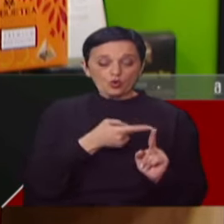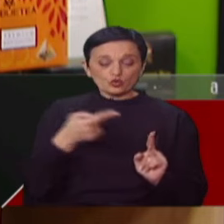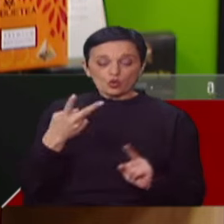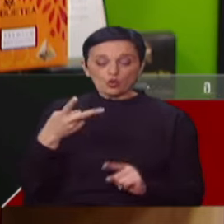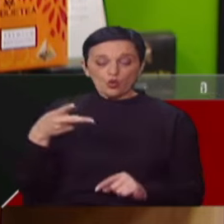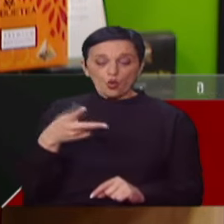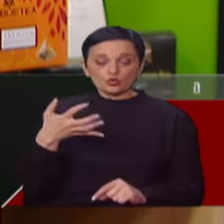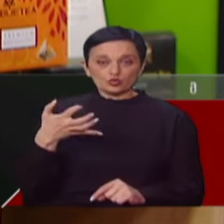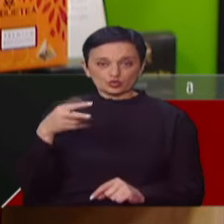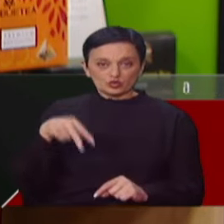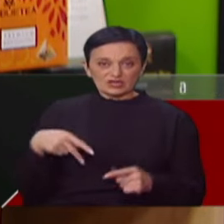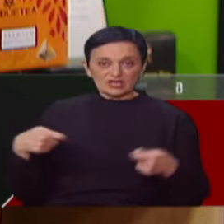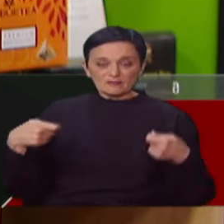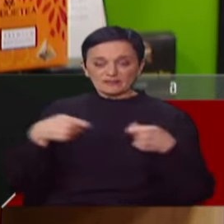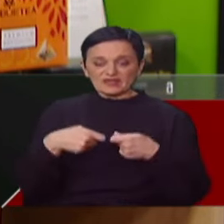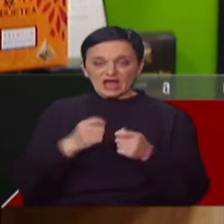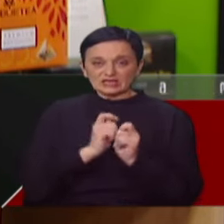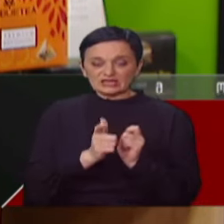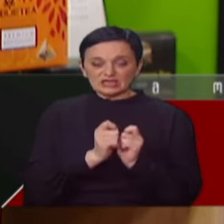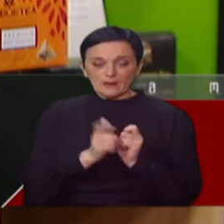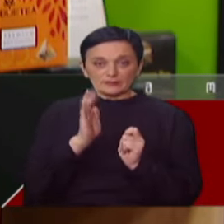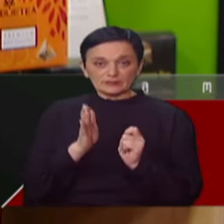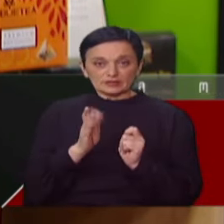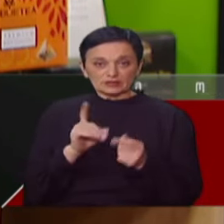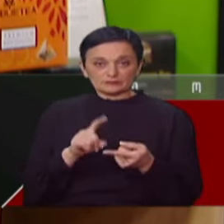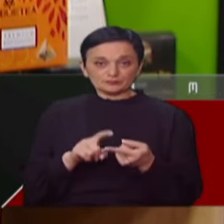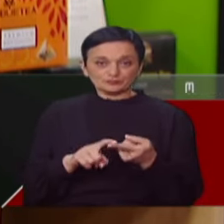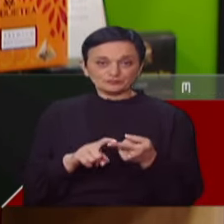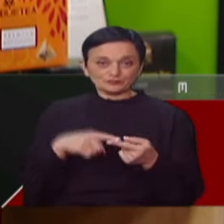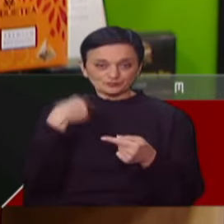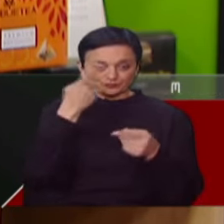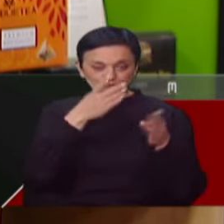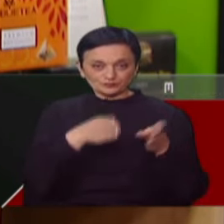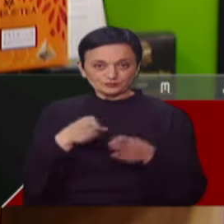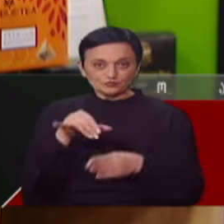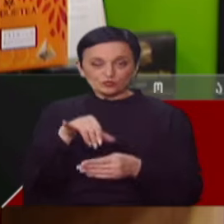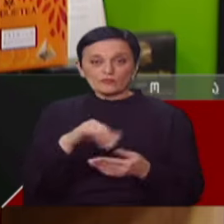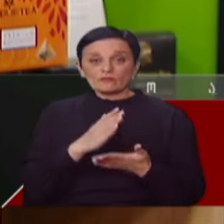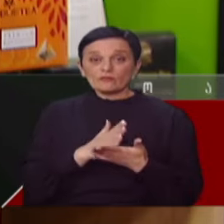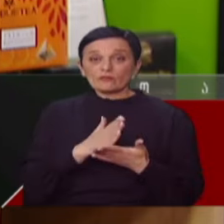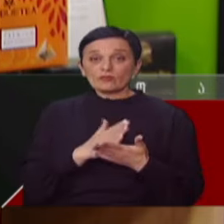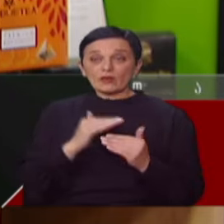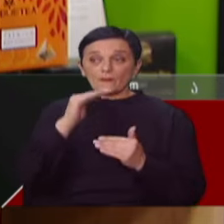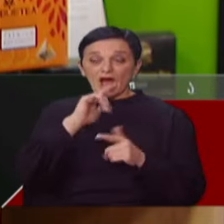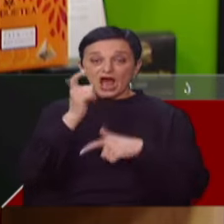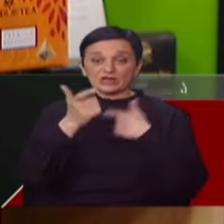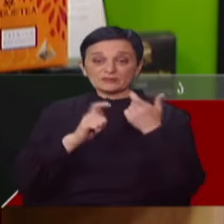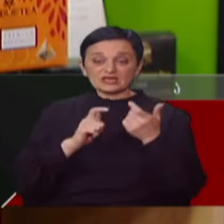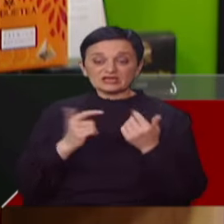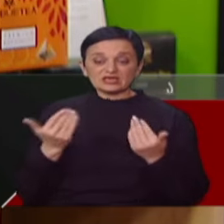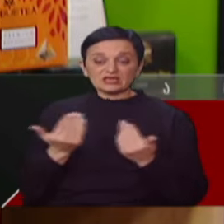ოდენობით მოხდება თანადაფინანსება. ეს შეეხება პირებს, რომლებსაც აქვთ მაღალმთიან